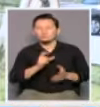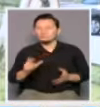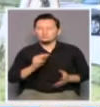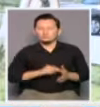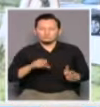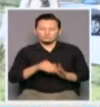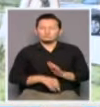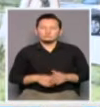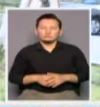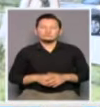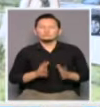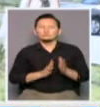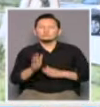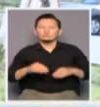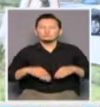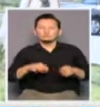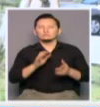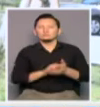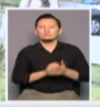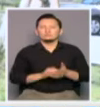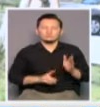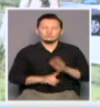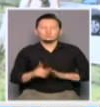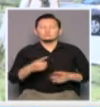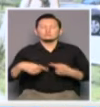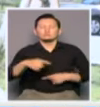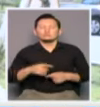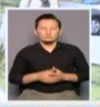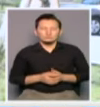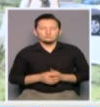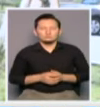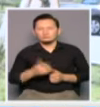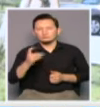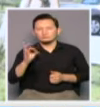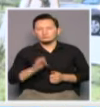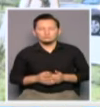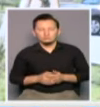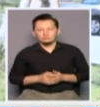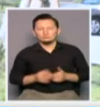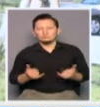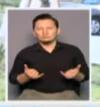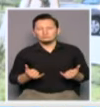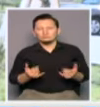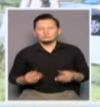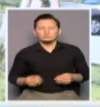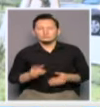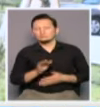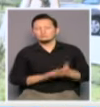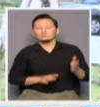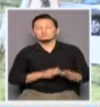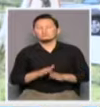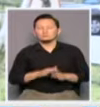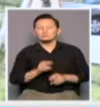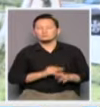участке. Вертикальное озеленение посажено у нас 100%. Сейчас продолжаются